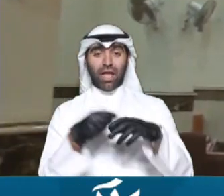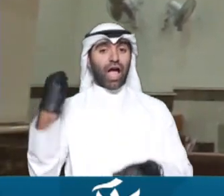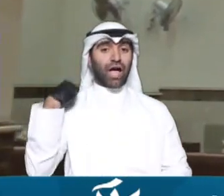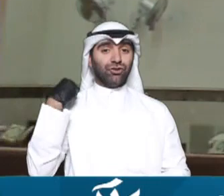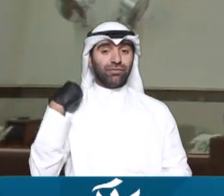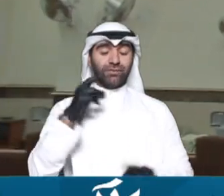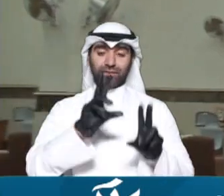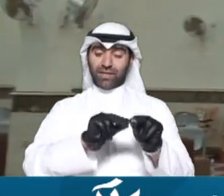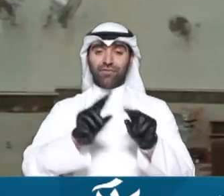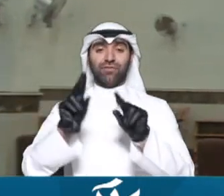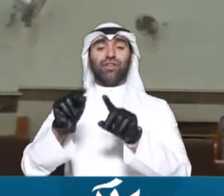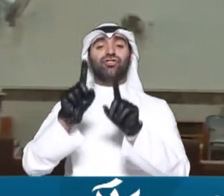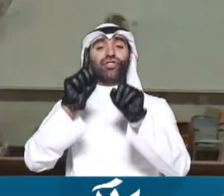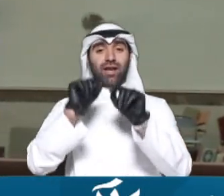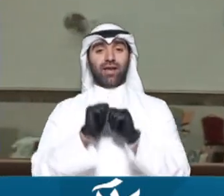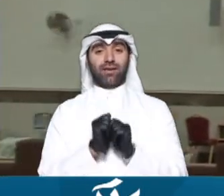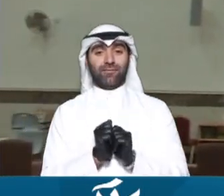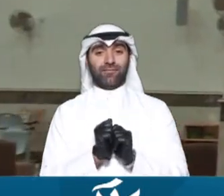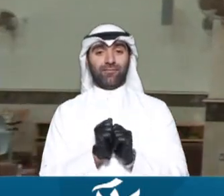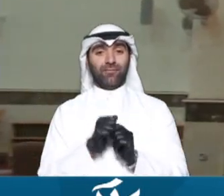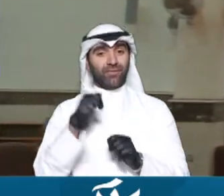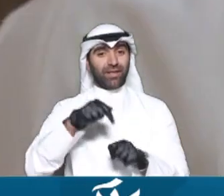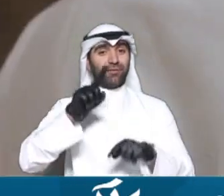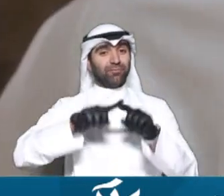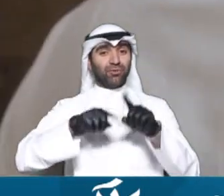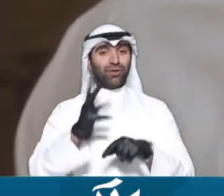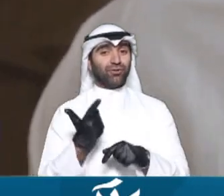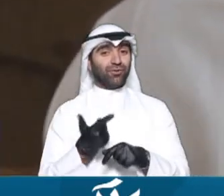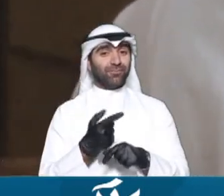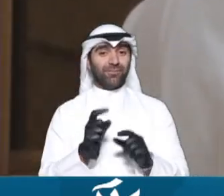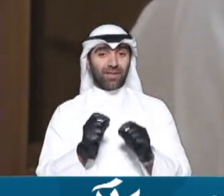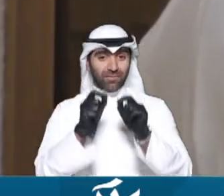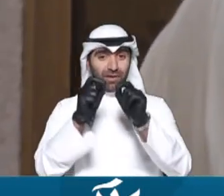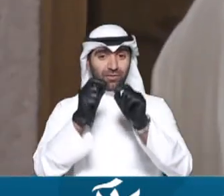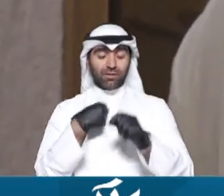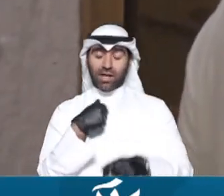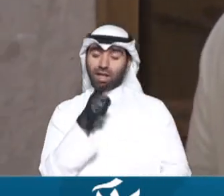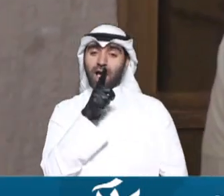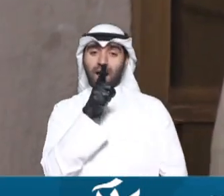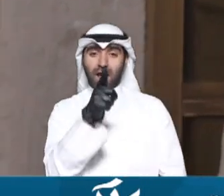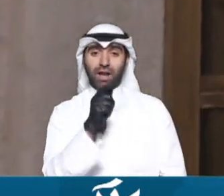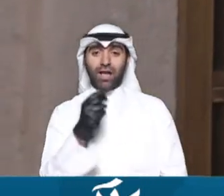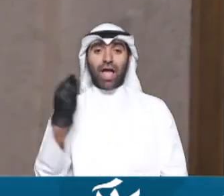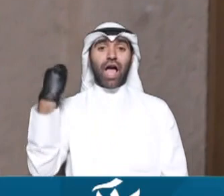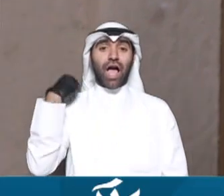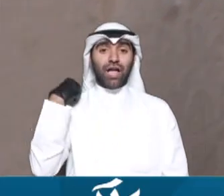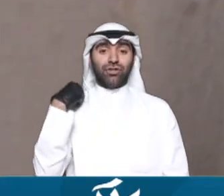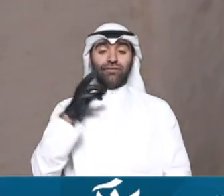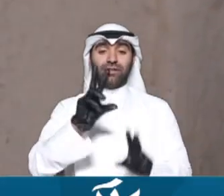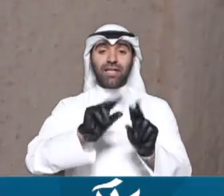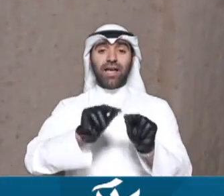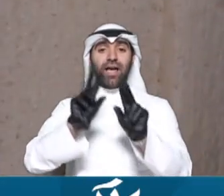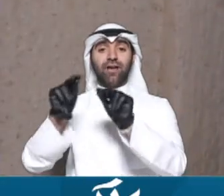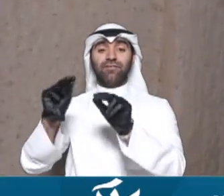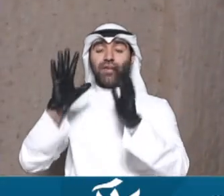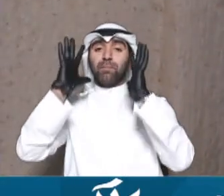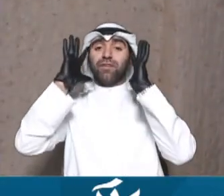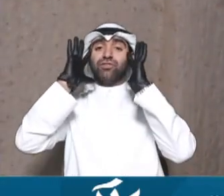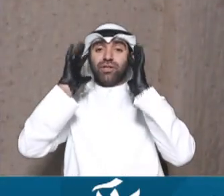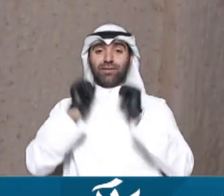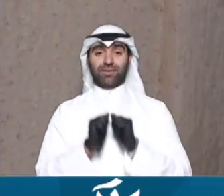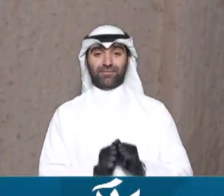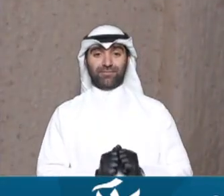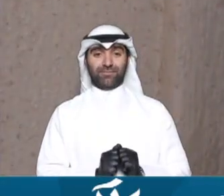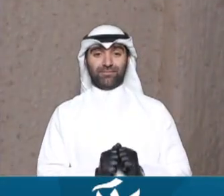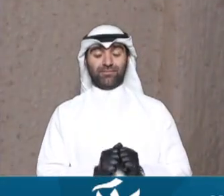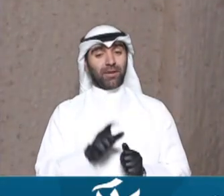البلاء يعطيه أجر الفريضة كاملة. الله أكبر. فهم، ما يضيع من أجرك شيء. الله أكبر. ألزم دارك،